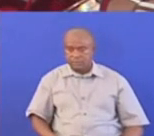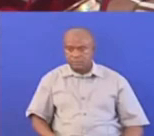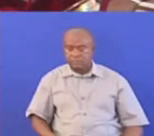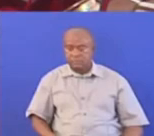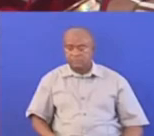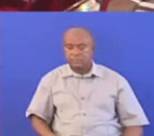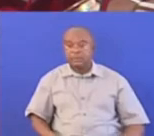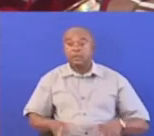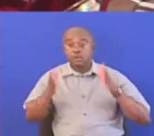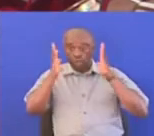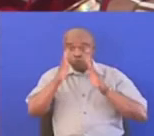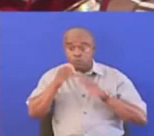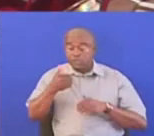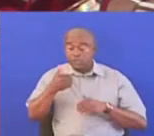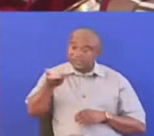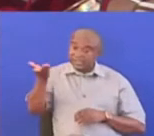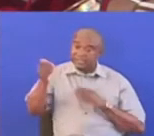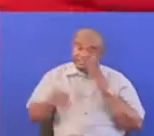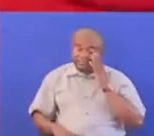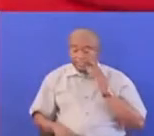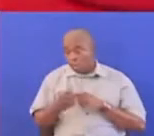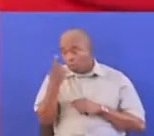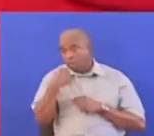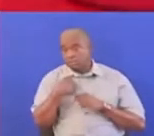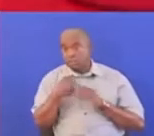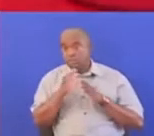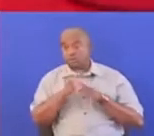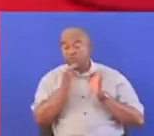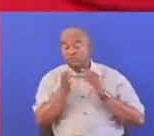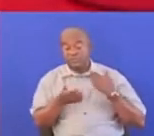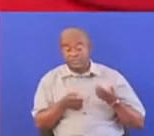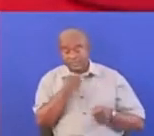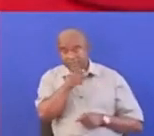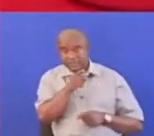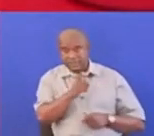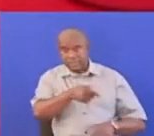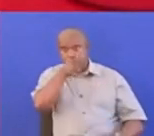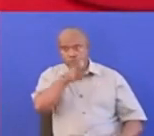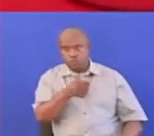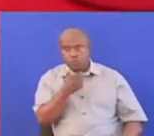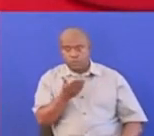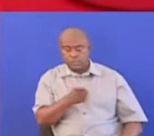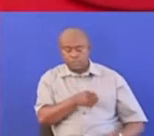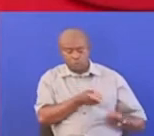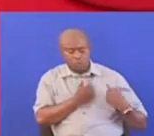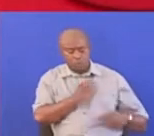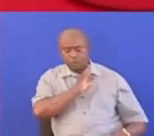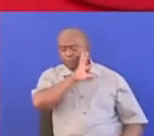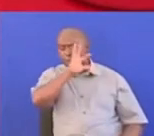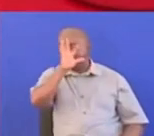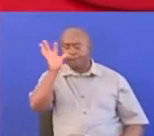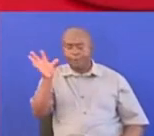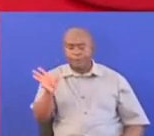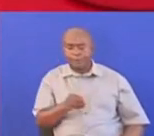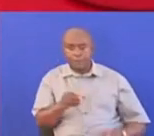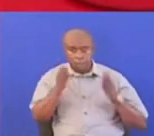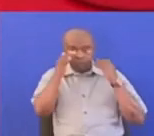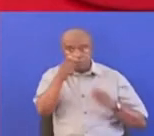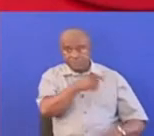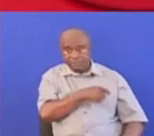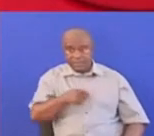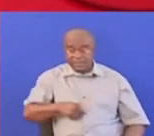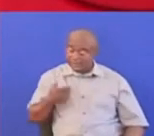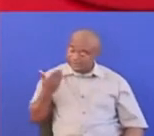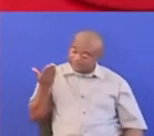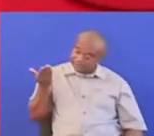Ruha. Mheshimiwa Spika, kwanza kabisa nichukue nafasi hii kumpongeza kwa moyo wa dhati Mheshimiwa Rais wa